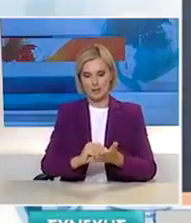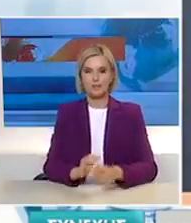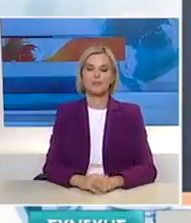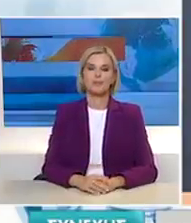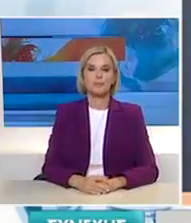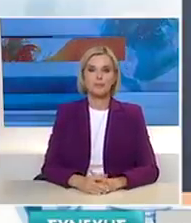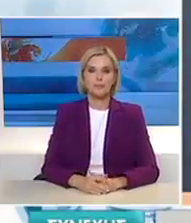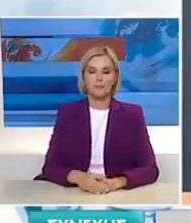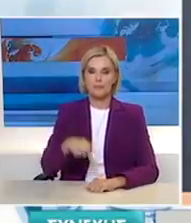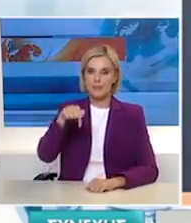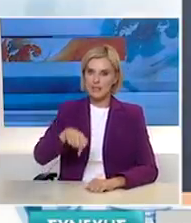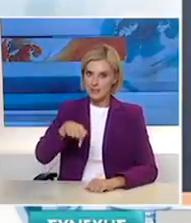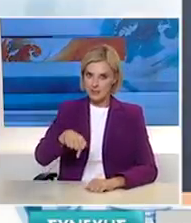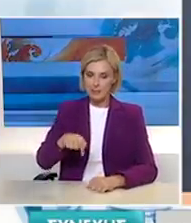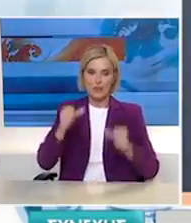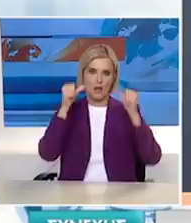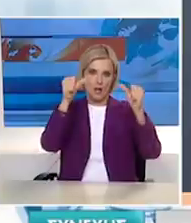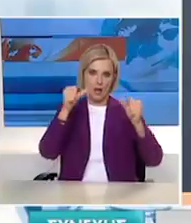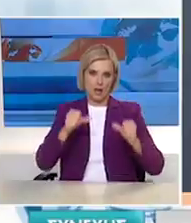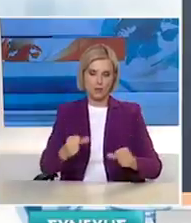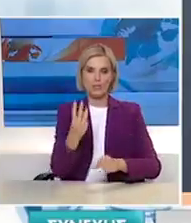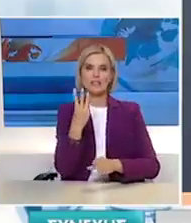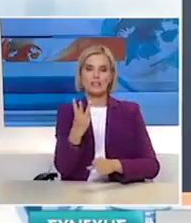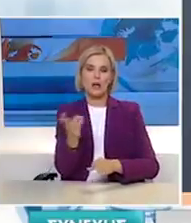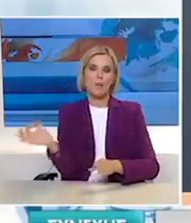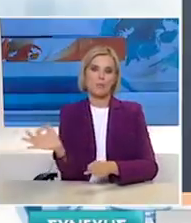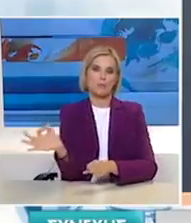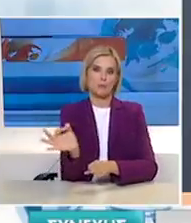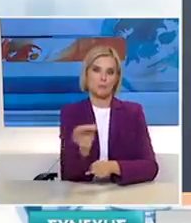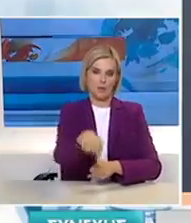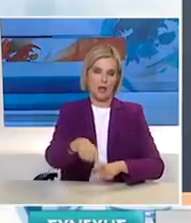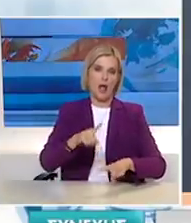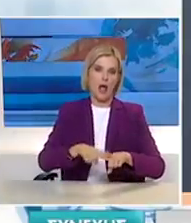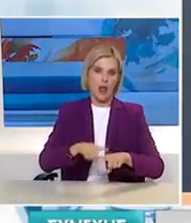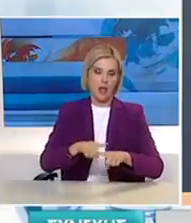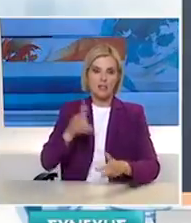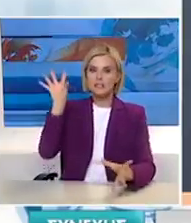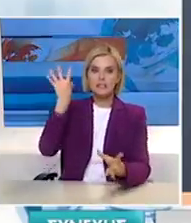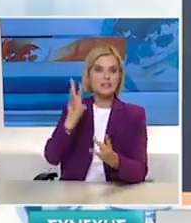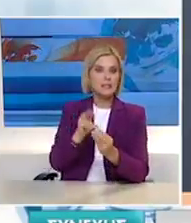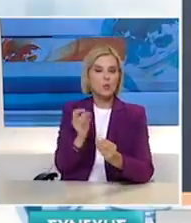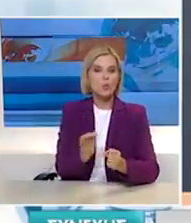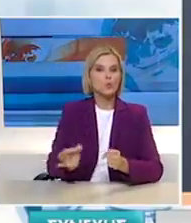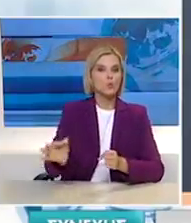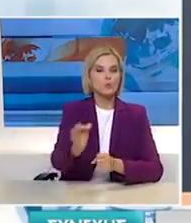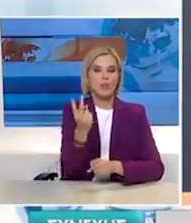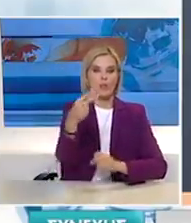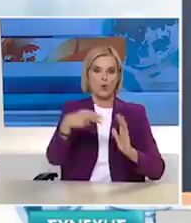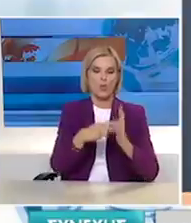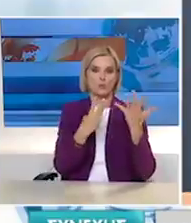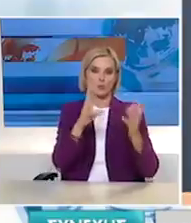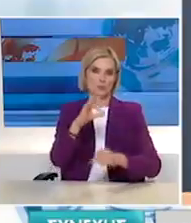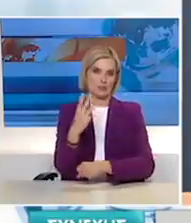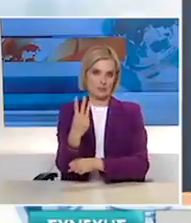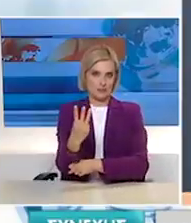Σήμερα ανακοινώνουμε 3 νέα κρούσματα του νέου ιού στη χώρα. Ο συνολικός αριθμός των κρουσμάτων είναι